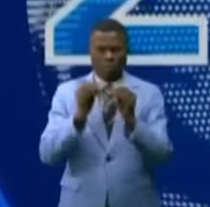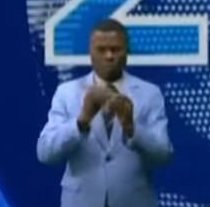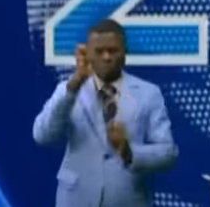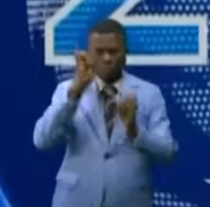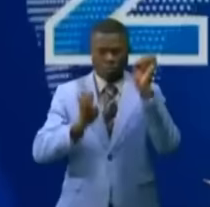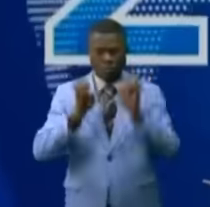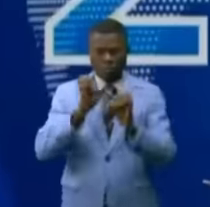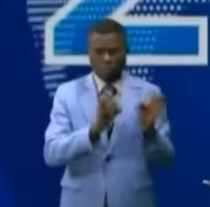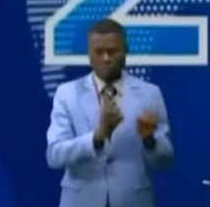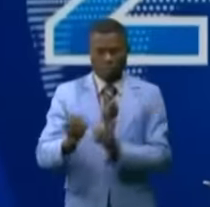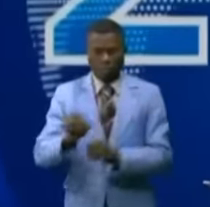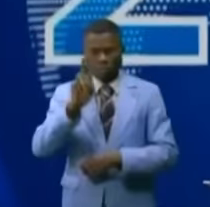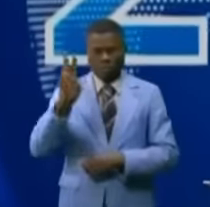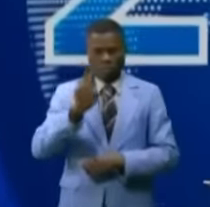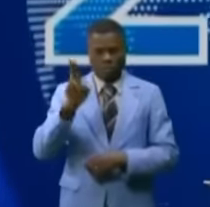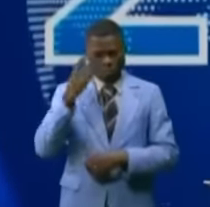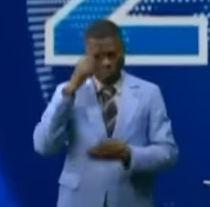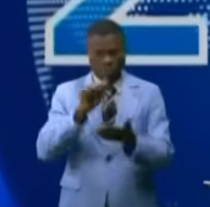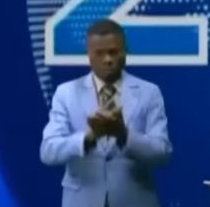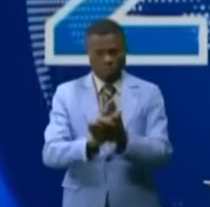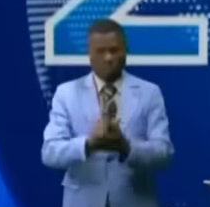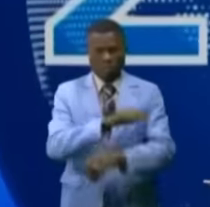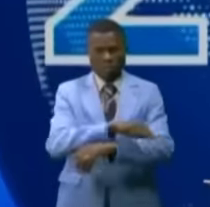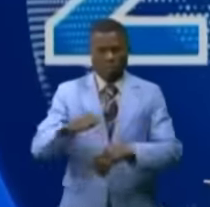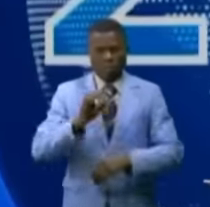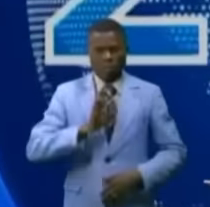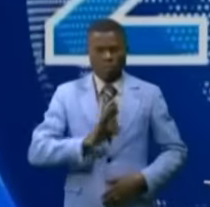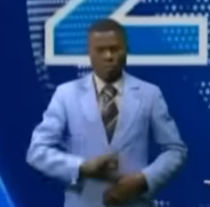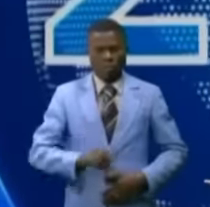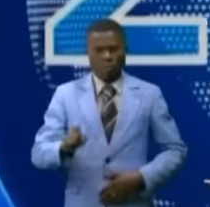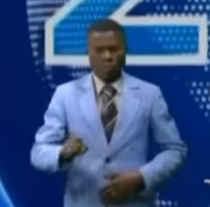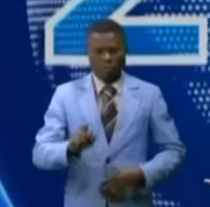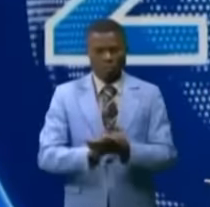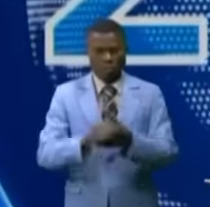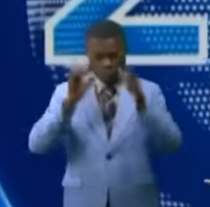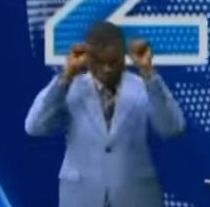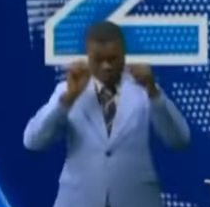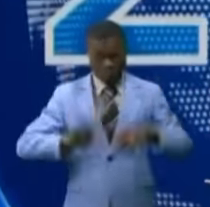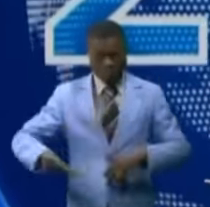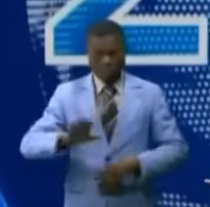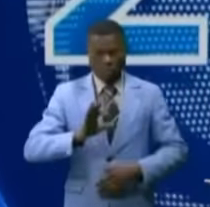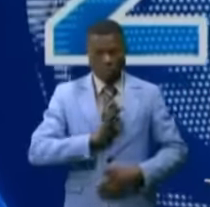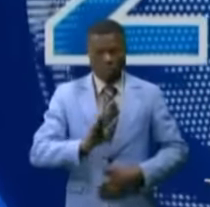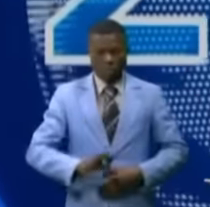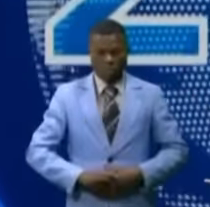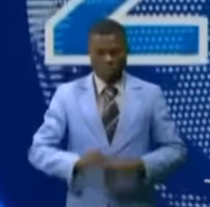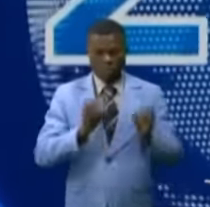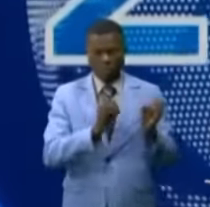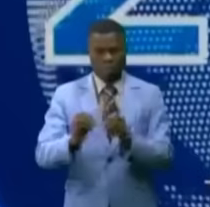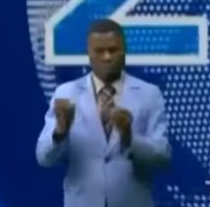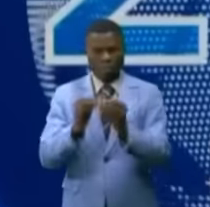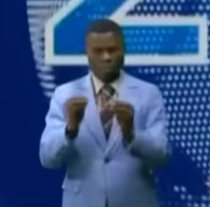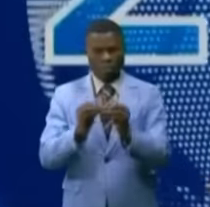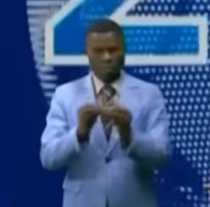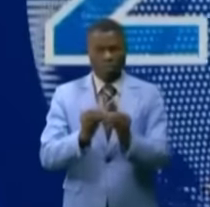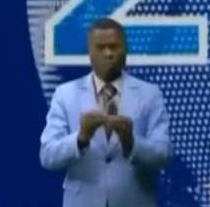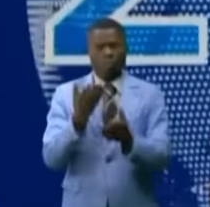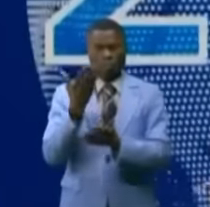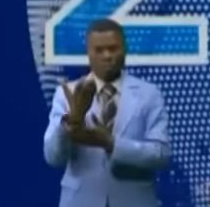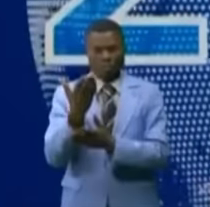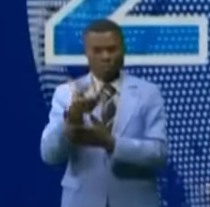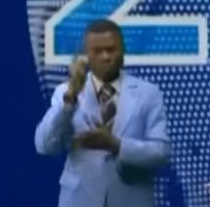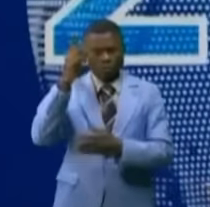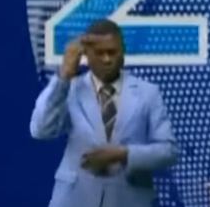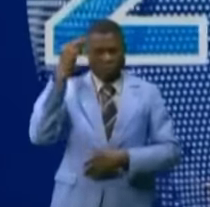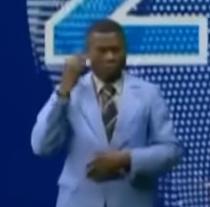présidée ce vendredi à ce sujet à la Cité de l'Union africaine. Félix-Antoine Tshisekedi Tshilombo a présidé cette réunion à l'attention du